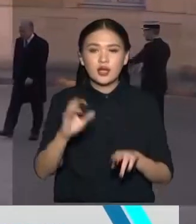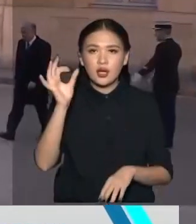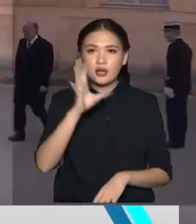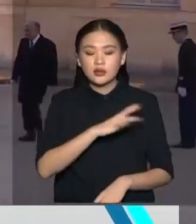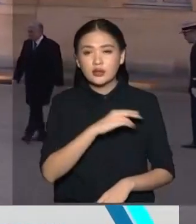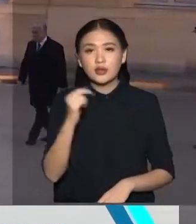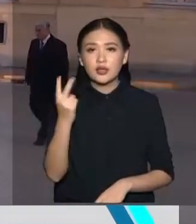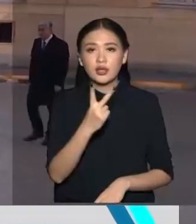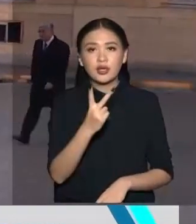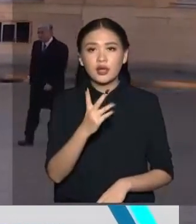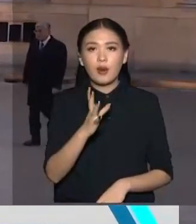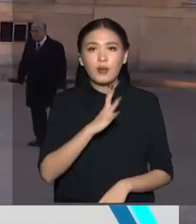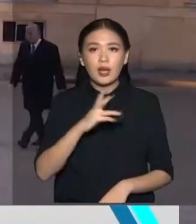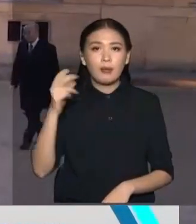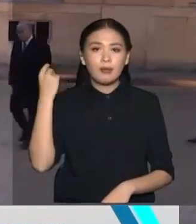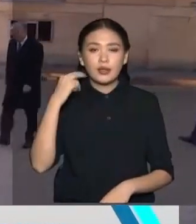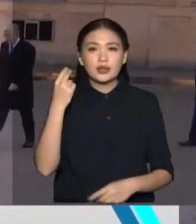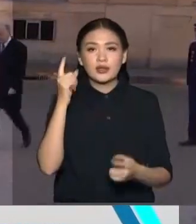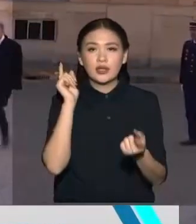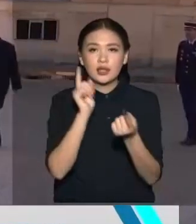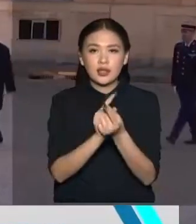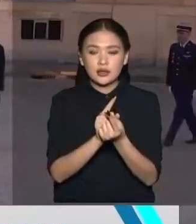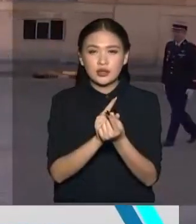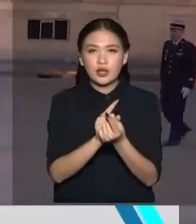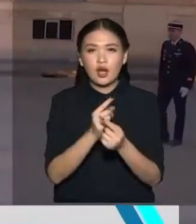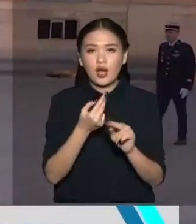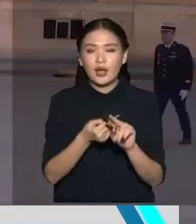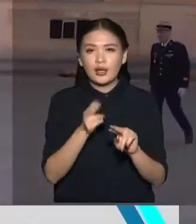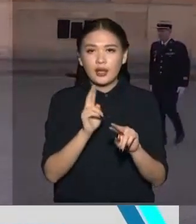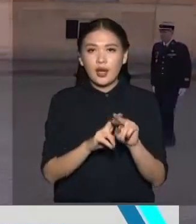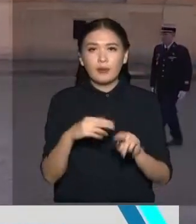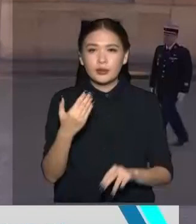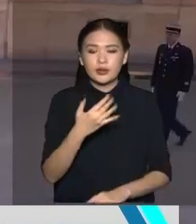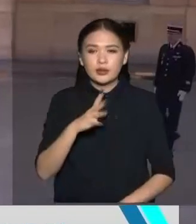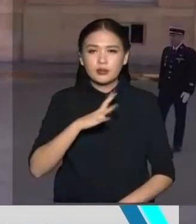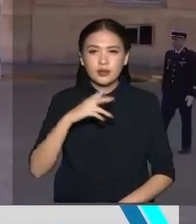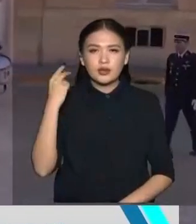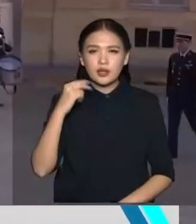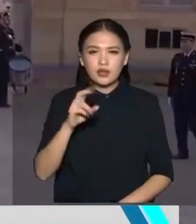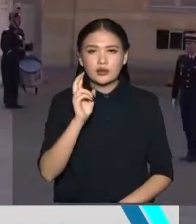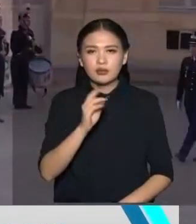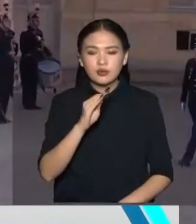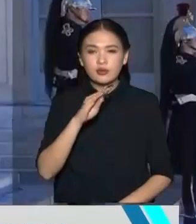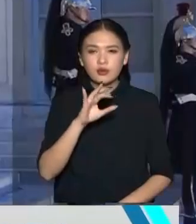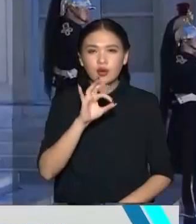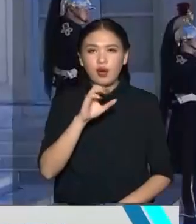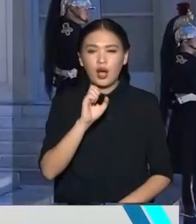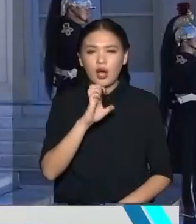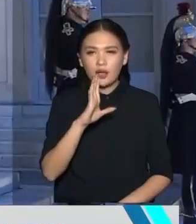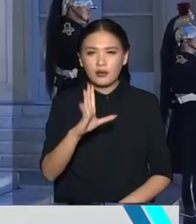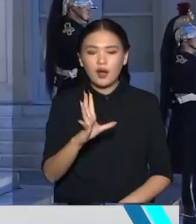екі енді сайланған президенттің кездесуі болып жатыр. Өйткені біздің президент, Қазақстан Республикасының президенті Қасым-Жомарт Кемелұлы